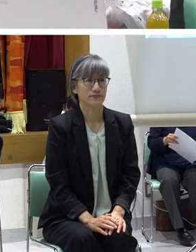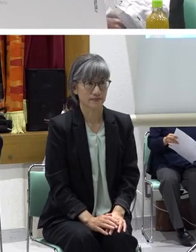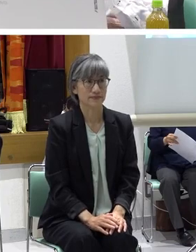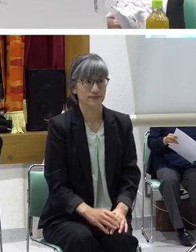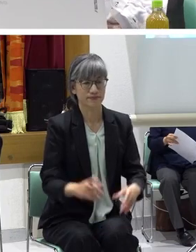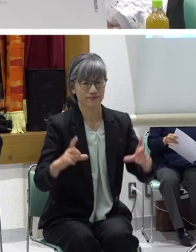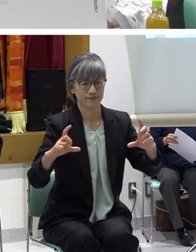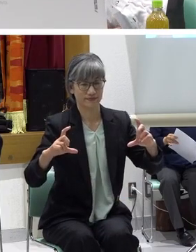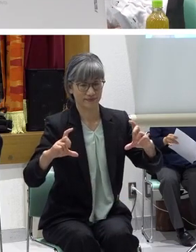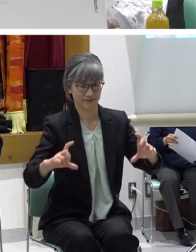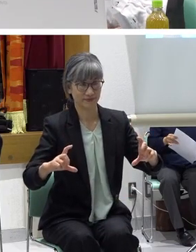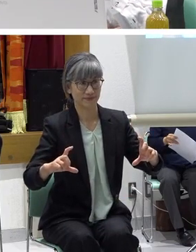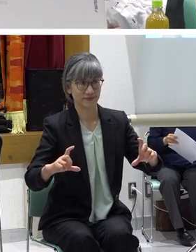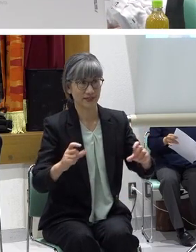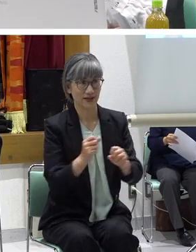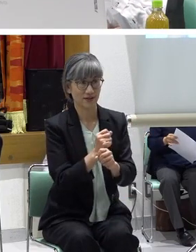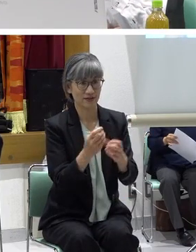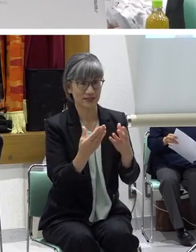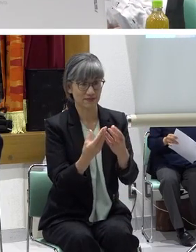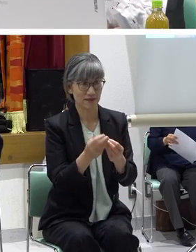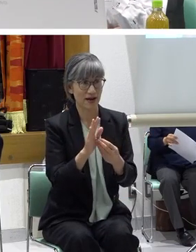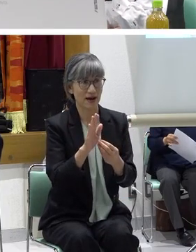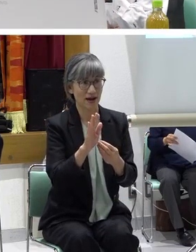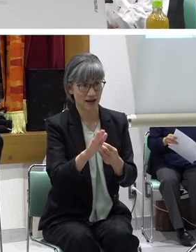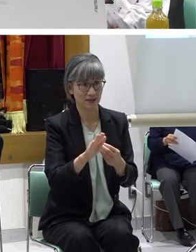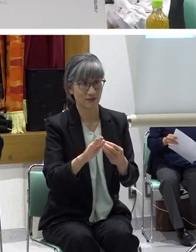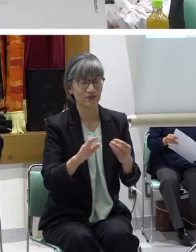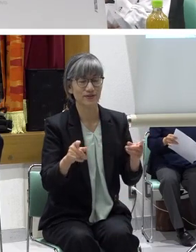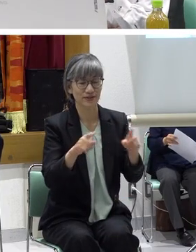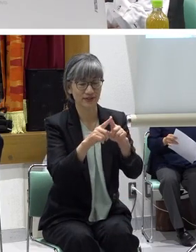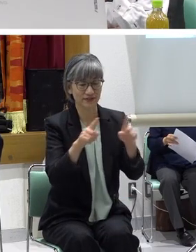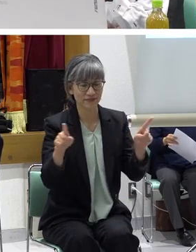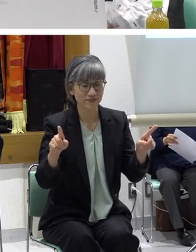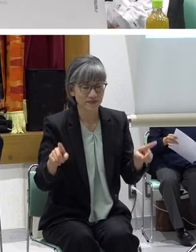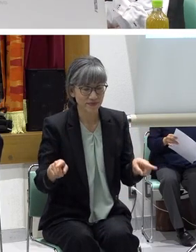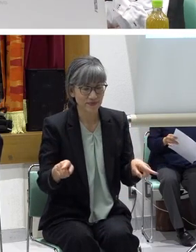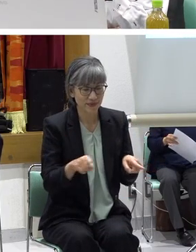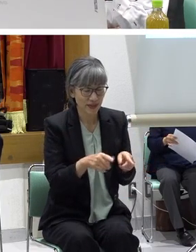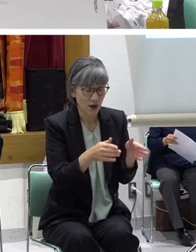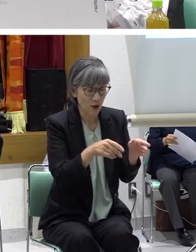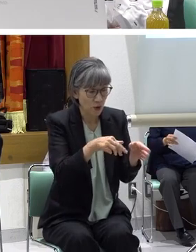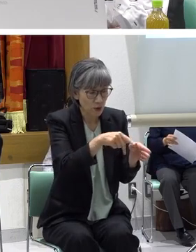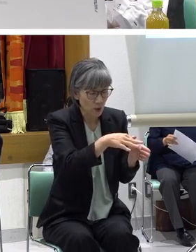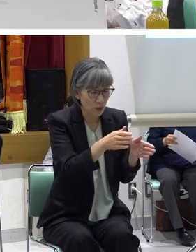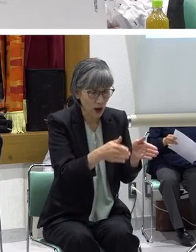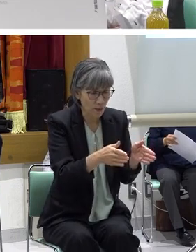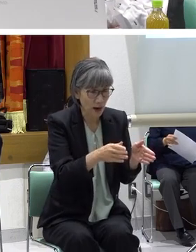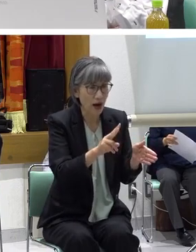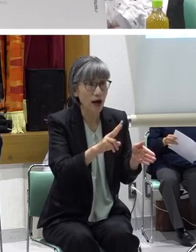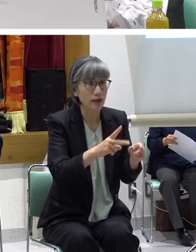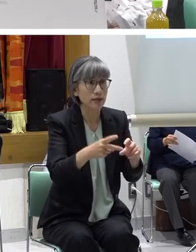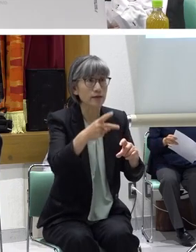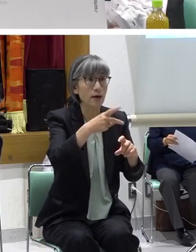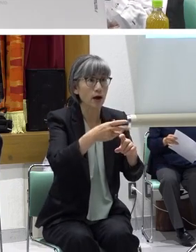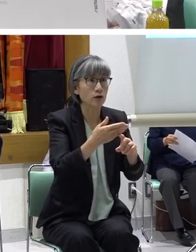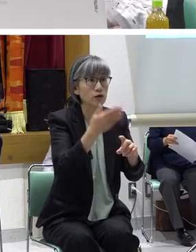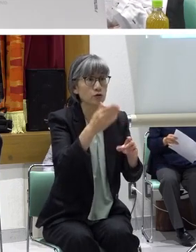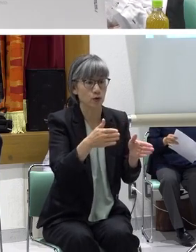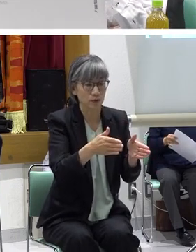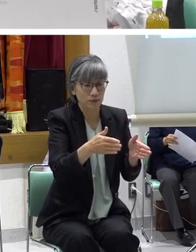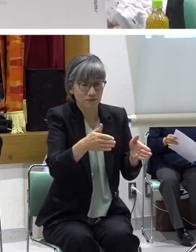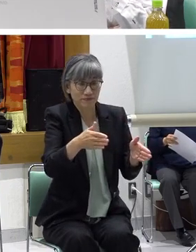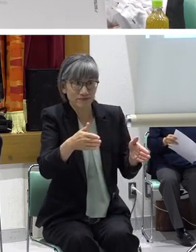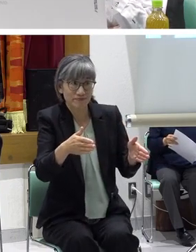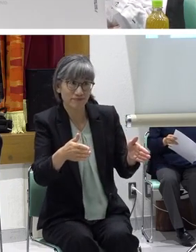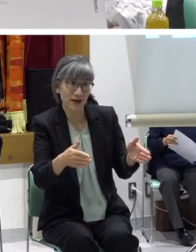下の工事後の写真についてですが、歩道の幅が2倍以上に広げられて、反